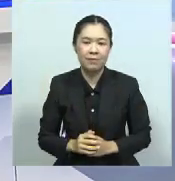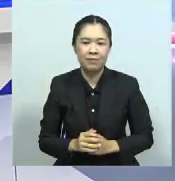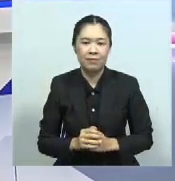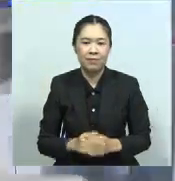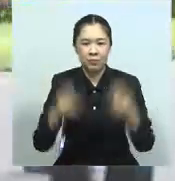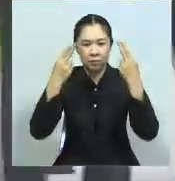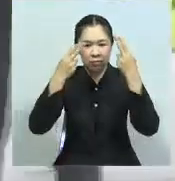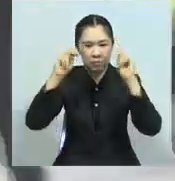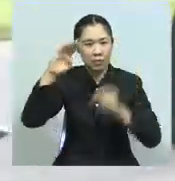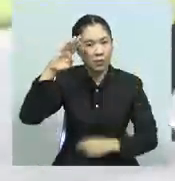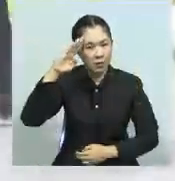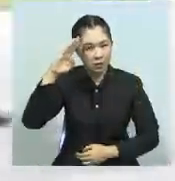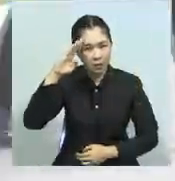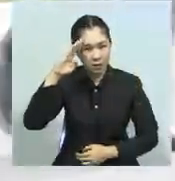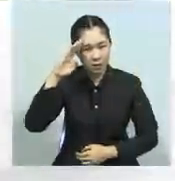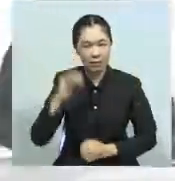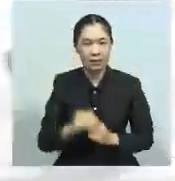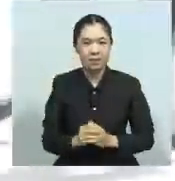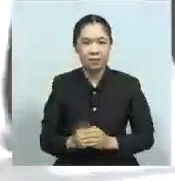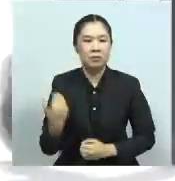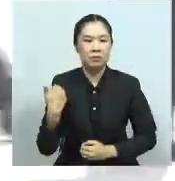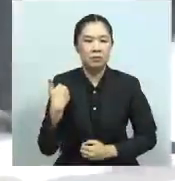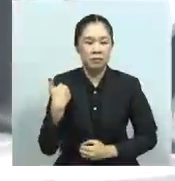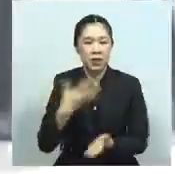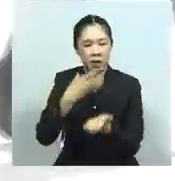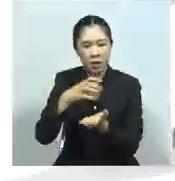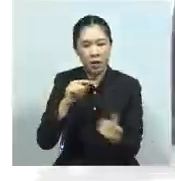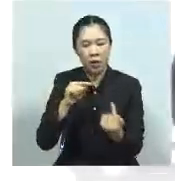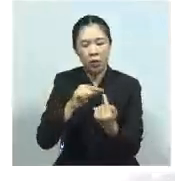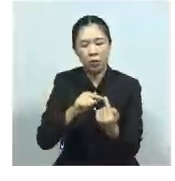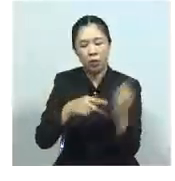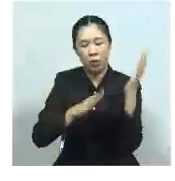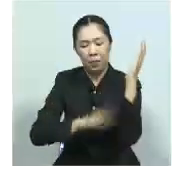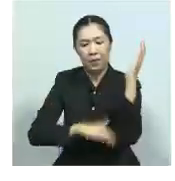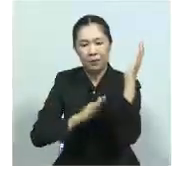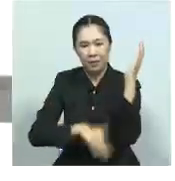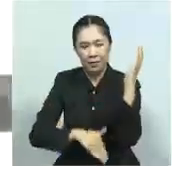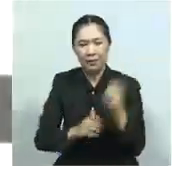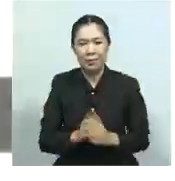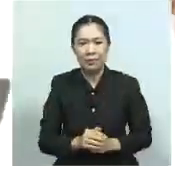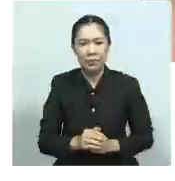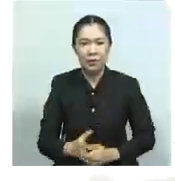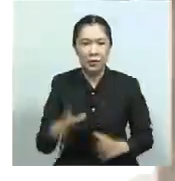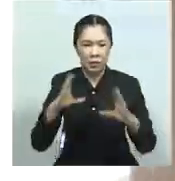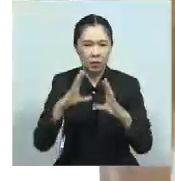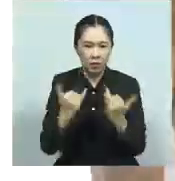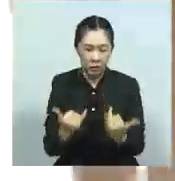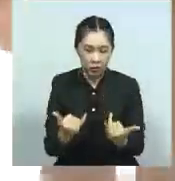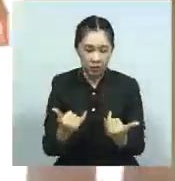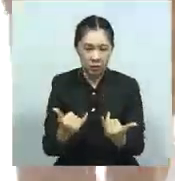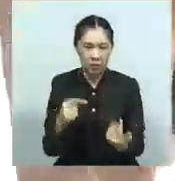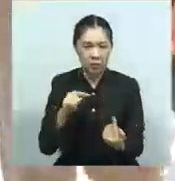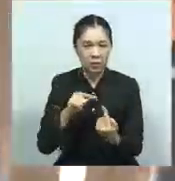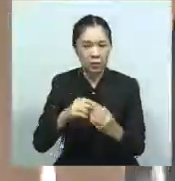พลเอกประยุทธ์จันทร์โอชานายกรัฐมนตรีนะคะก็มีการประณามเหตุการณ์ความรุนแรงในพื้นที่จังหวัดชายแดนภาคใต้ที่เกิดขึ้นในช่วงนี้ล่าสุ